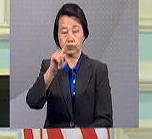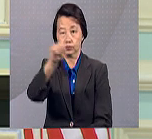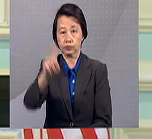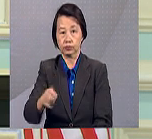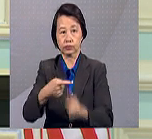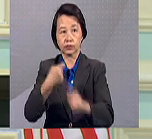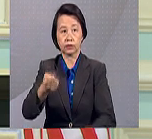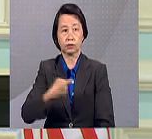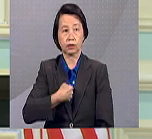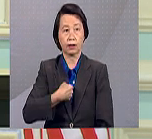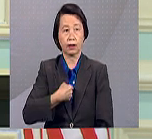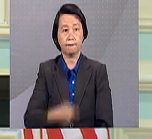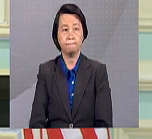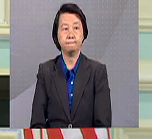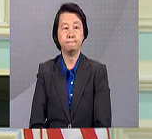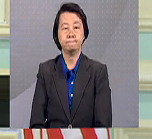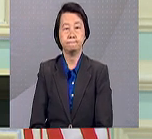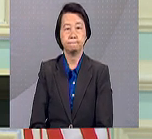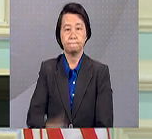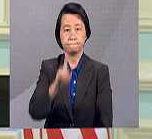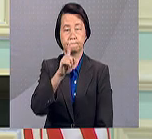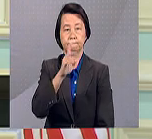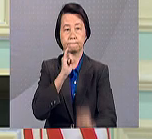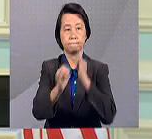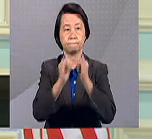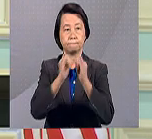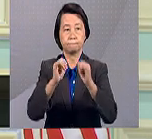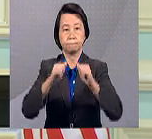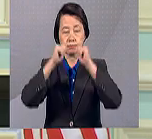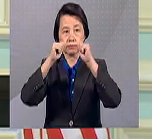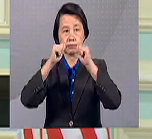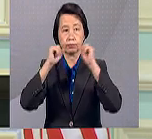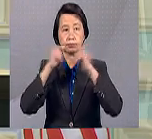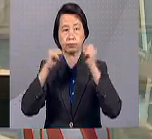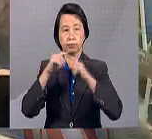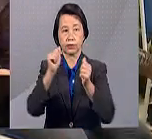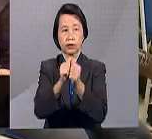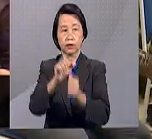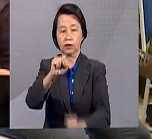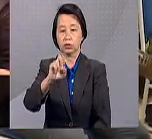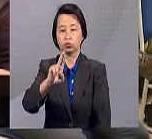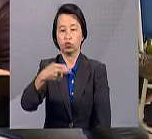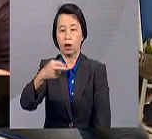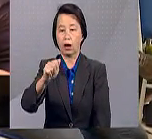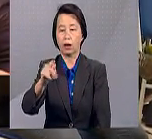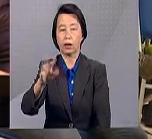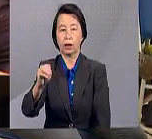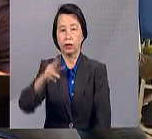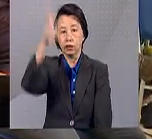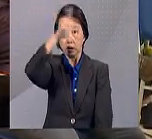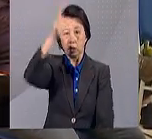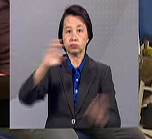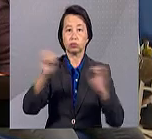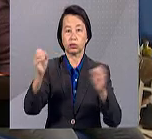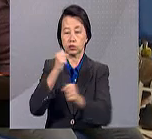saya. Satu lagi. Okey. Satu temubual stesen Awani dengan Suhakam pagi ini yang mengatakan kerajaan tak adil kepada